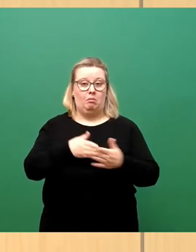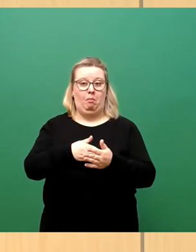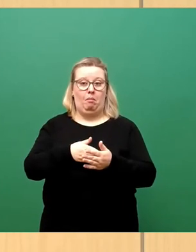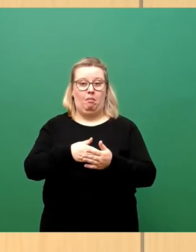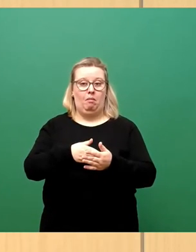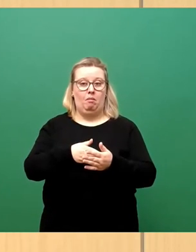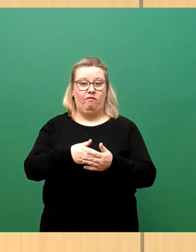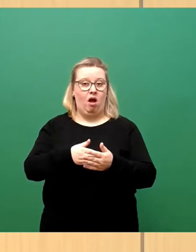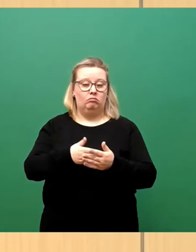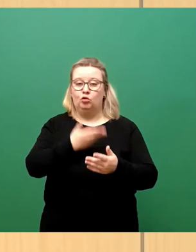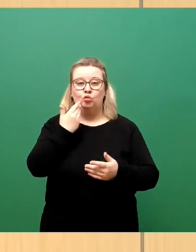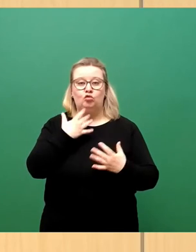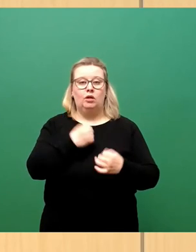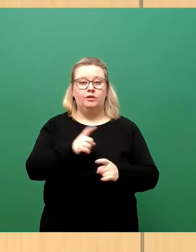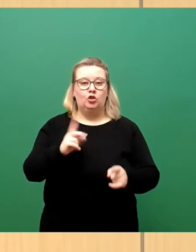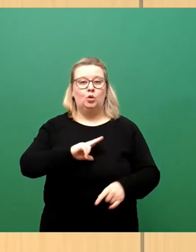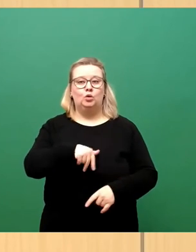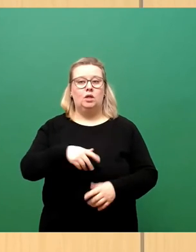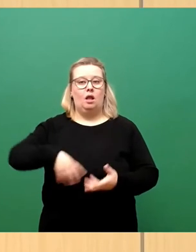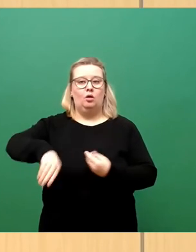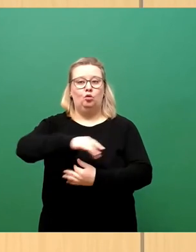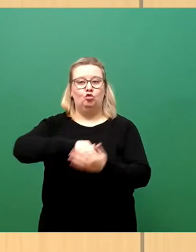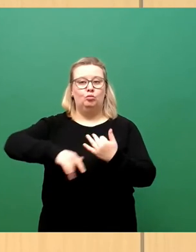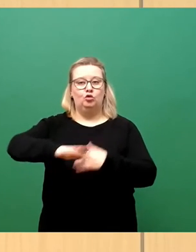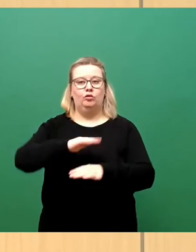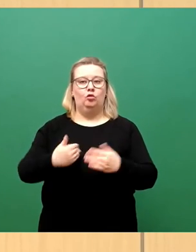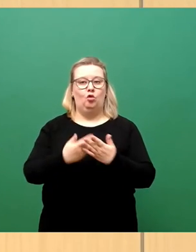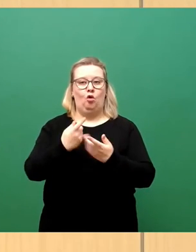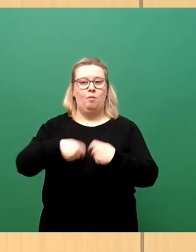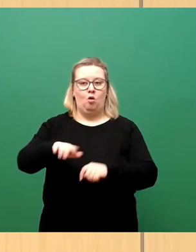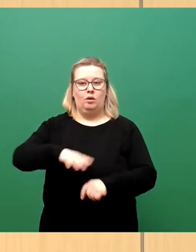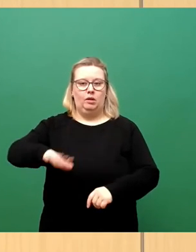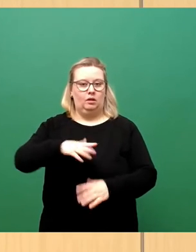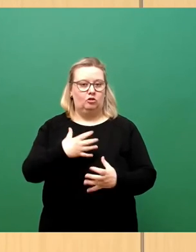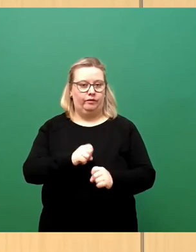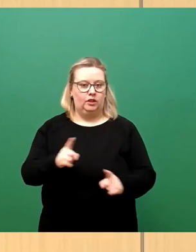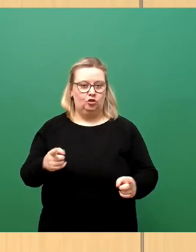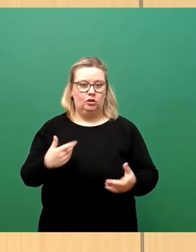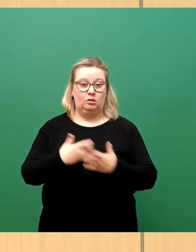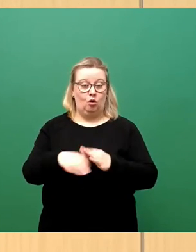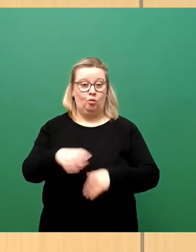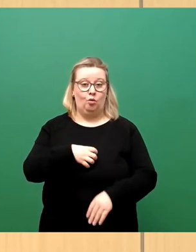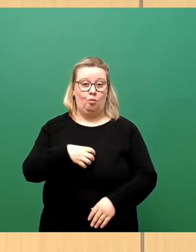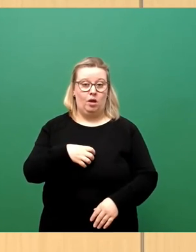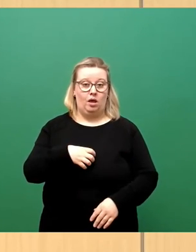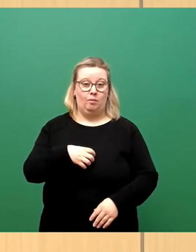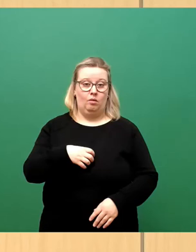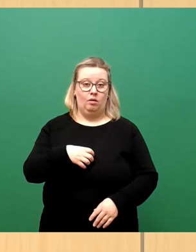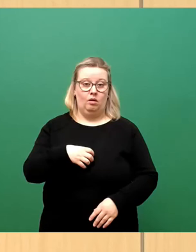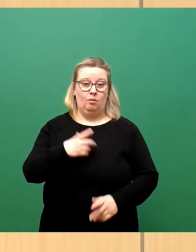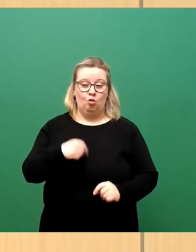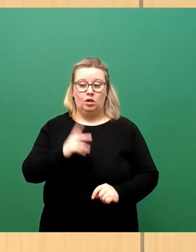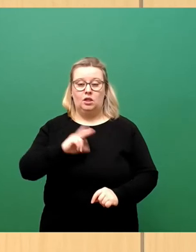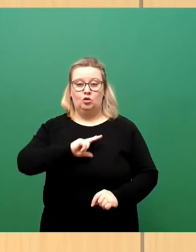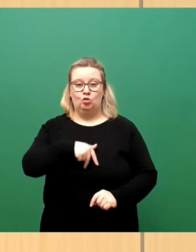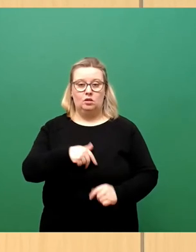leisten, mal abgesehen von der sozialen Durchmischung, die in den Neubaugebieten nicht mehr stattfindet. Auch das ist ein Problem in einer sich zunehmend sozial